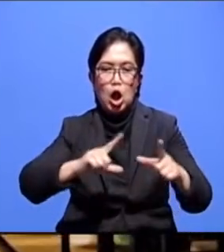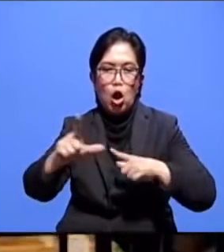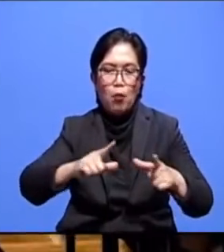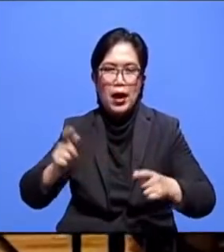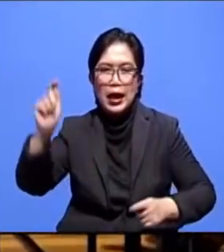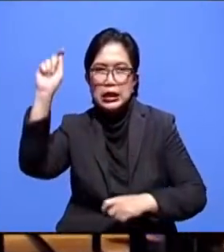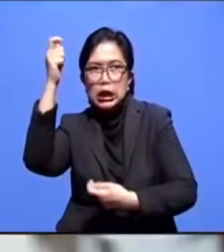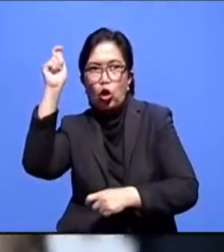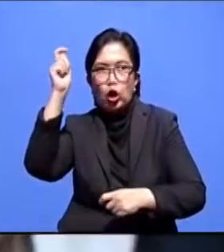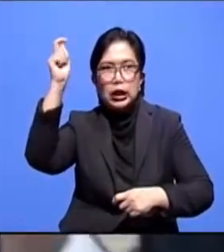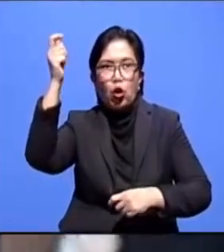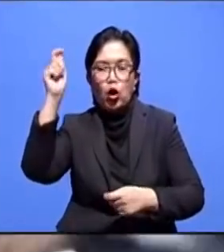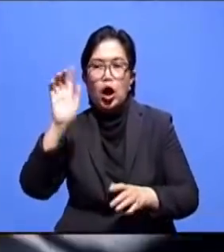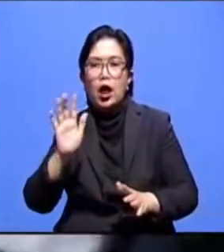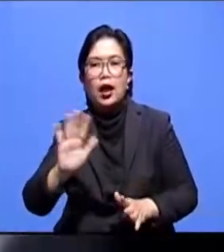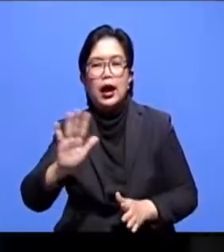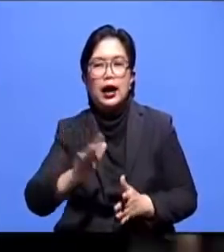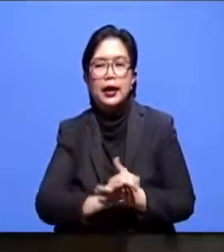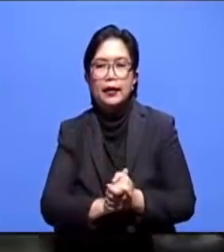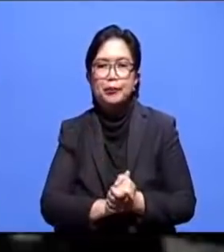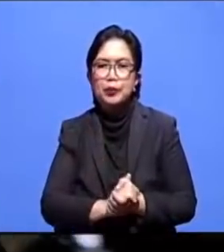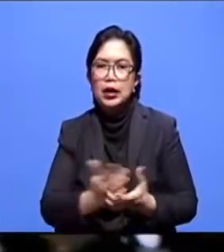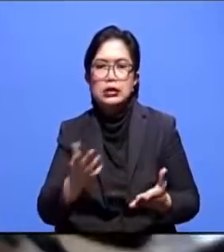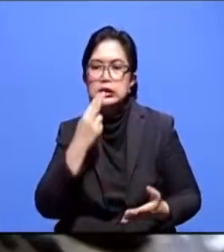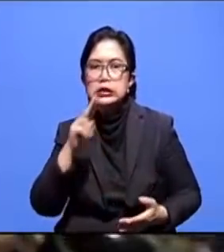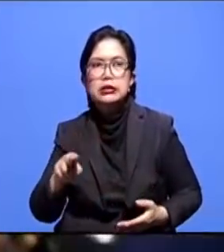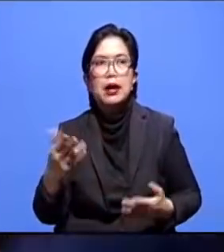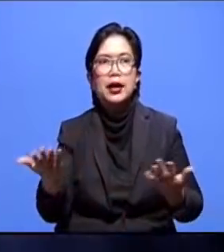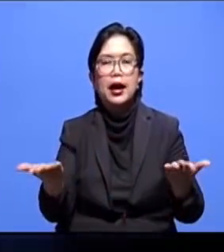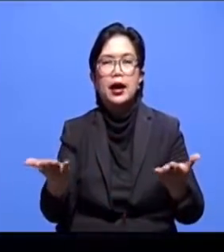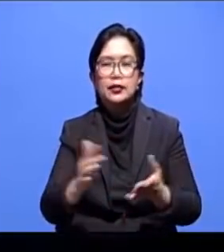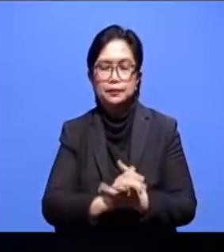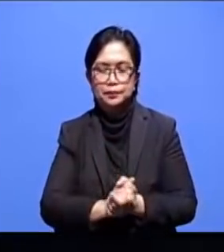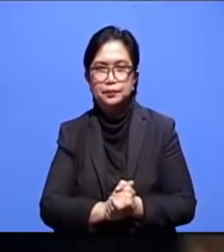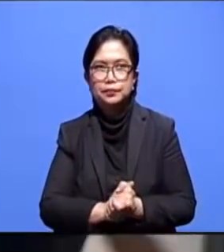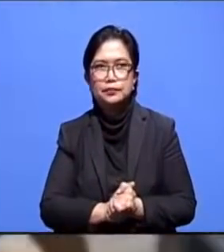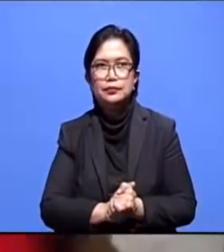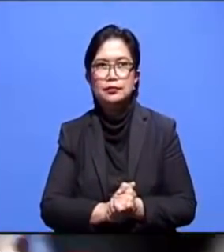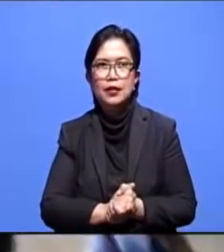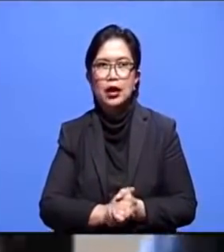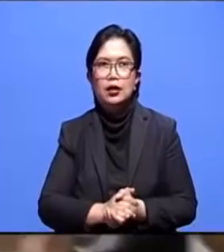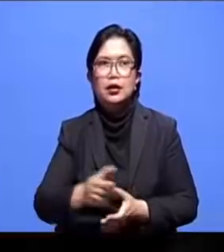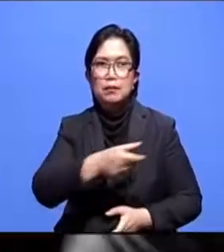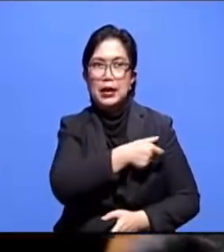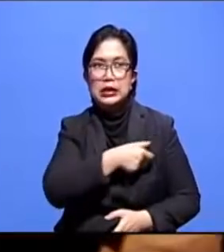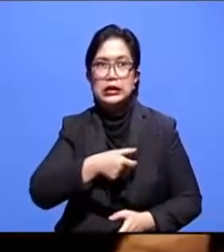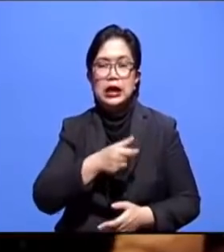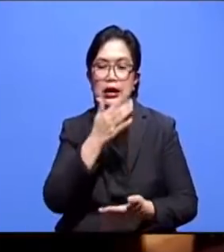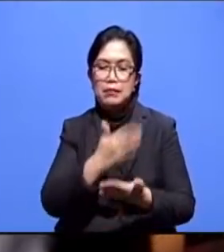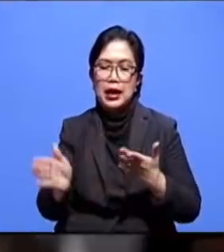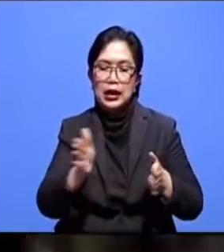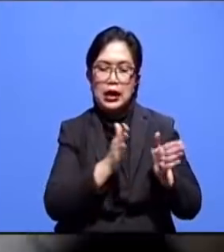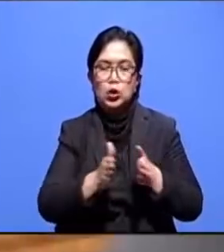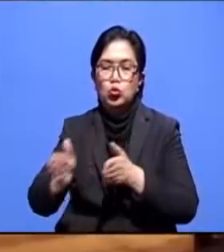tidak mengantongi izin dari tim gugus tugas penanganan COVID-19. Hasrul Nawir melaporkan pelaku usaha yang tidak mematuhi